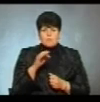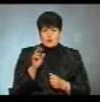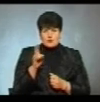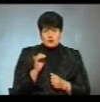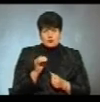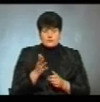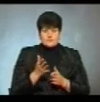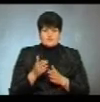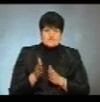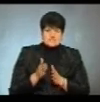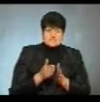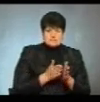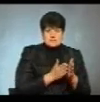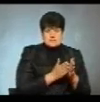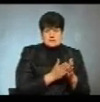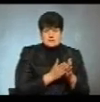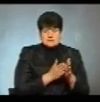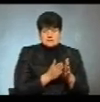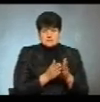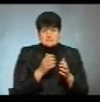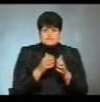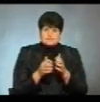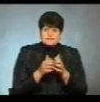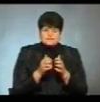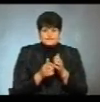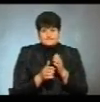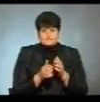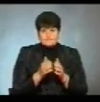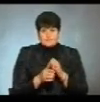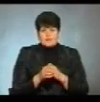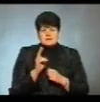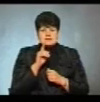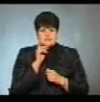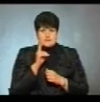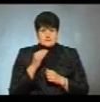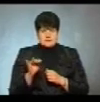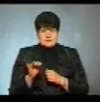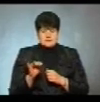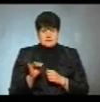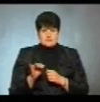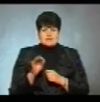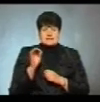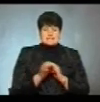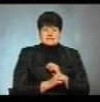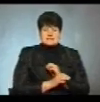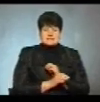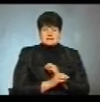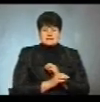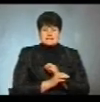бік невизначеності, певного нейтралітету нуля Зеленського. Тобто Захід, якщо